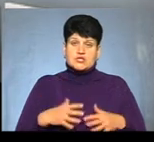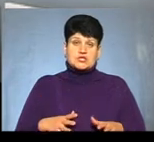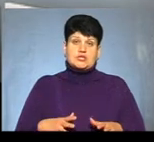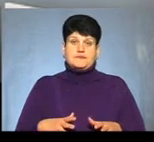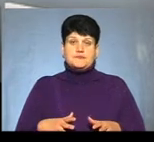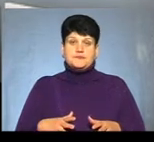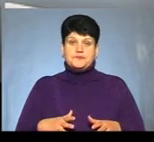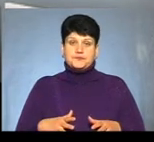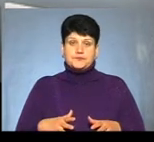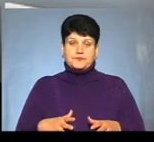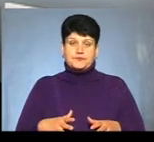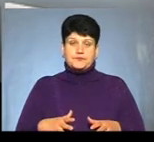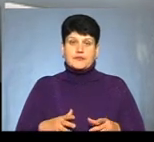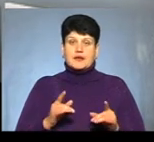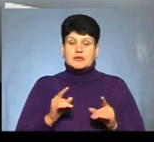вже